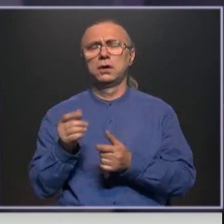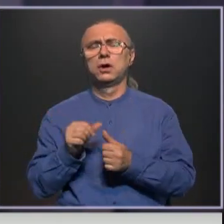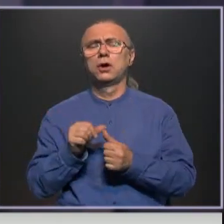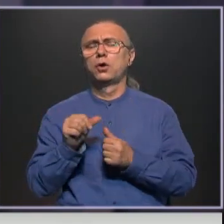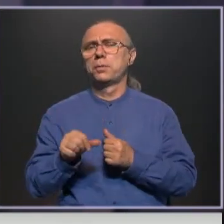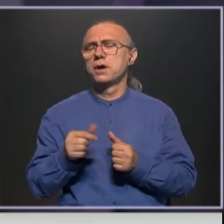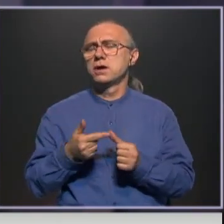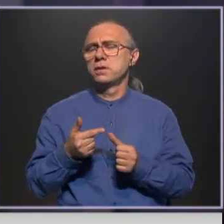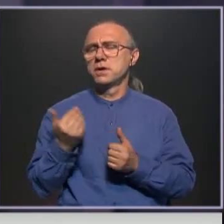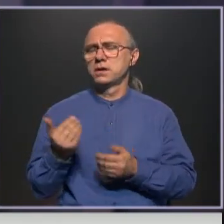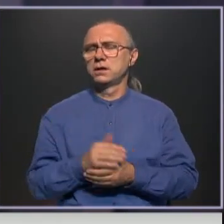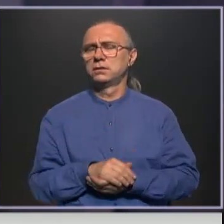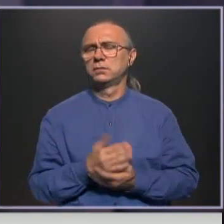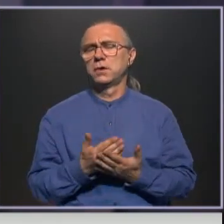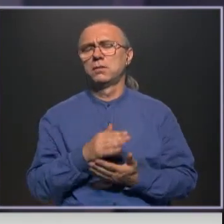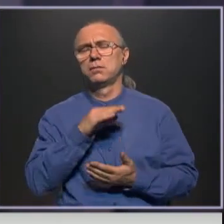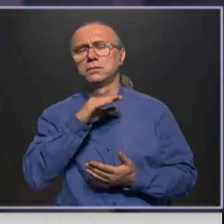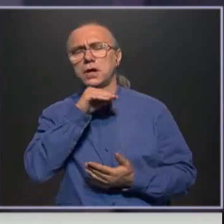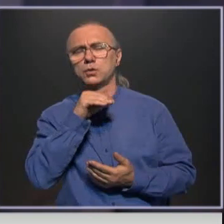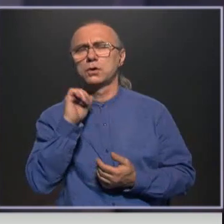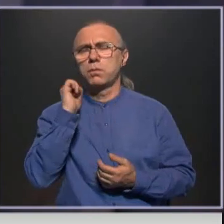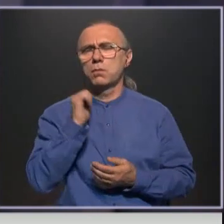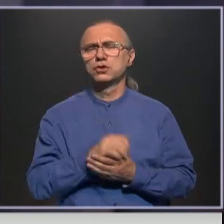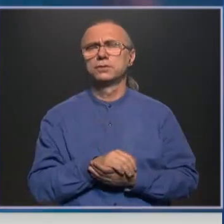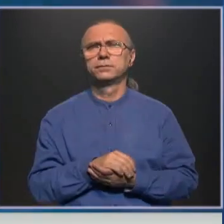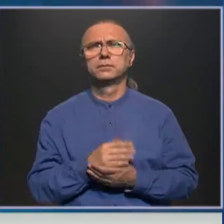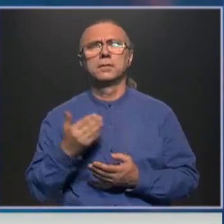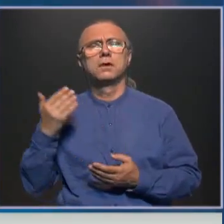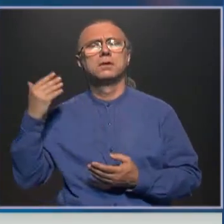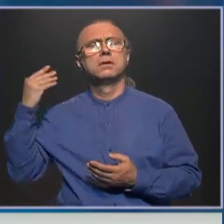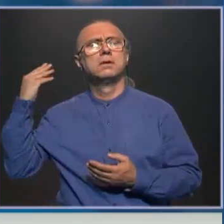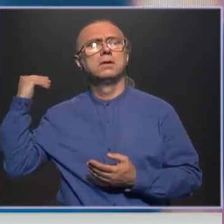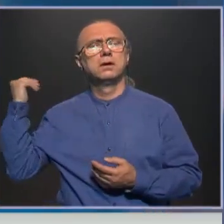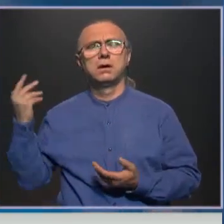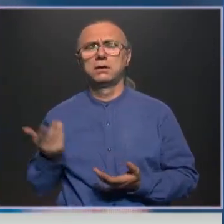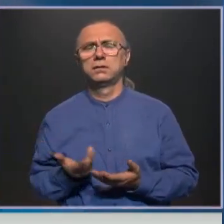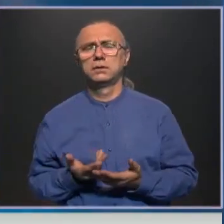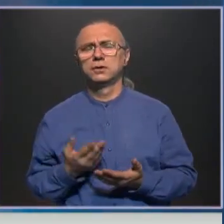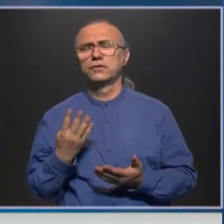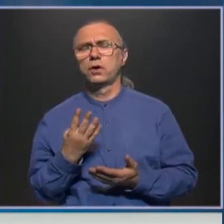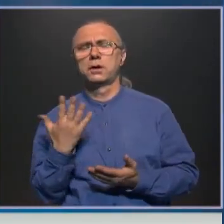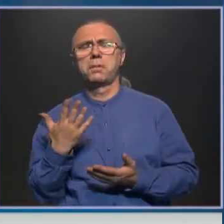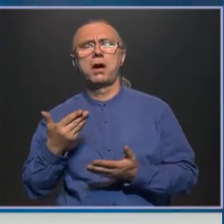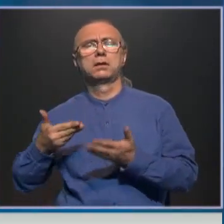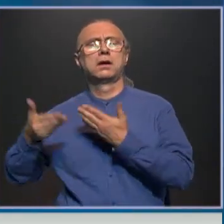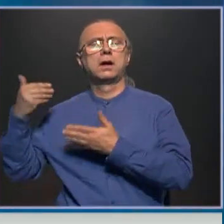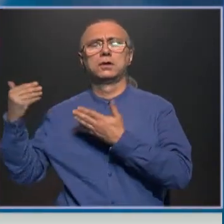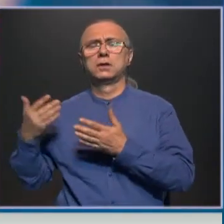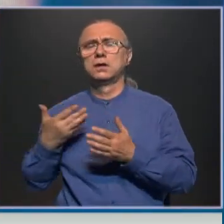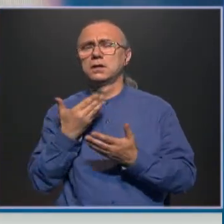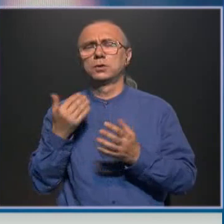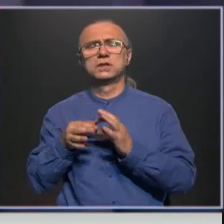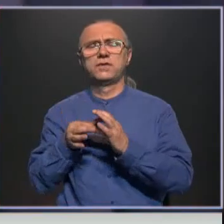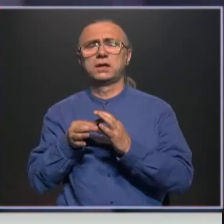вот присоединяюсь. Знаешь же, иногда вот до какого-то, прям вот до четвертого, до пятого колена, но у тебя нет уже с ними никакой связи.